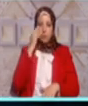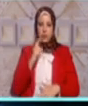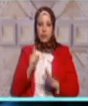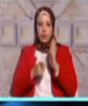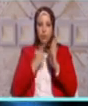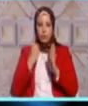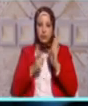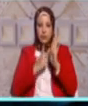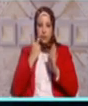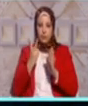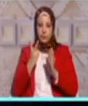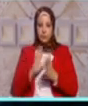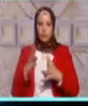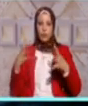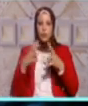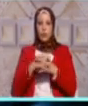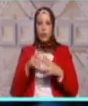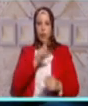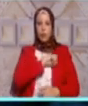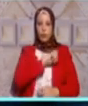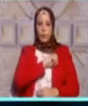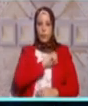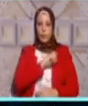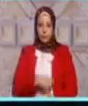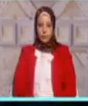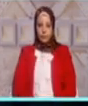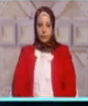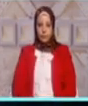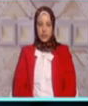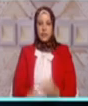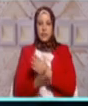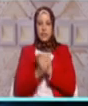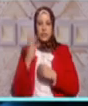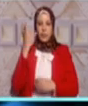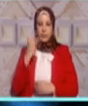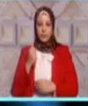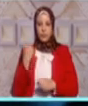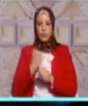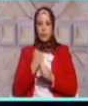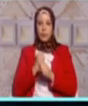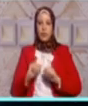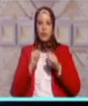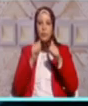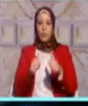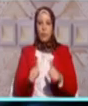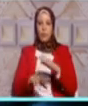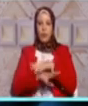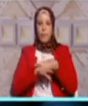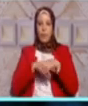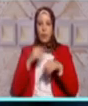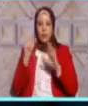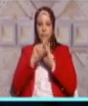أولا. ثانيا بيشترك الطالب في العديد من الأنشطة والمبادرات اللي بنعملها في